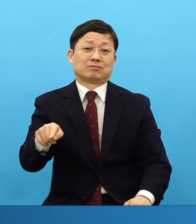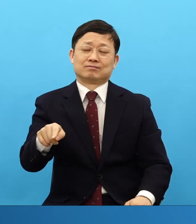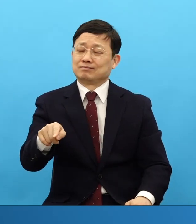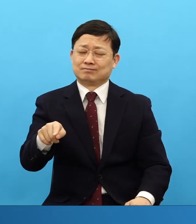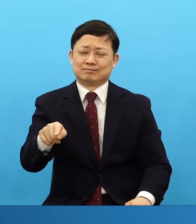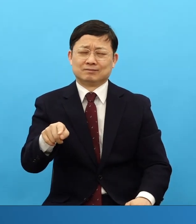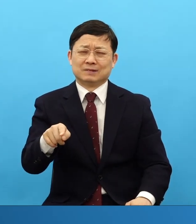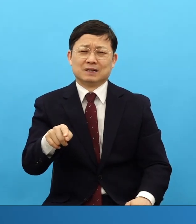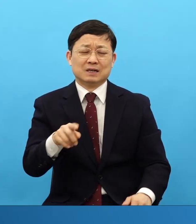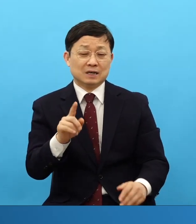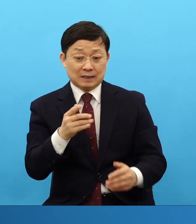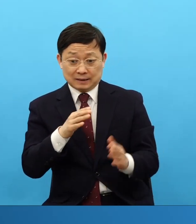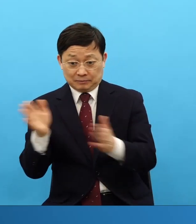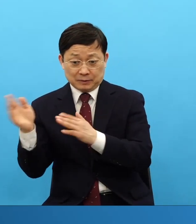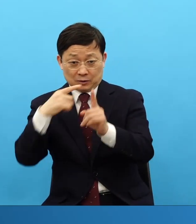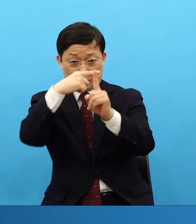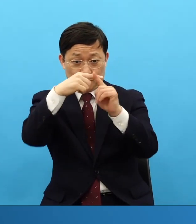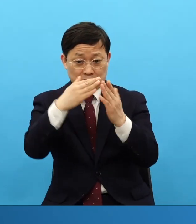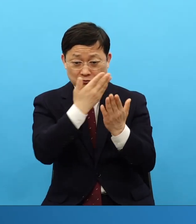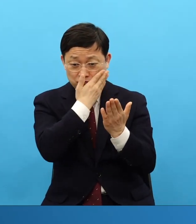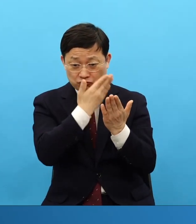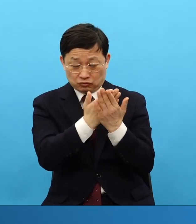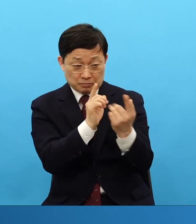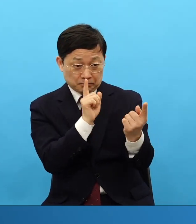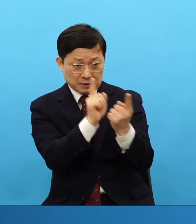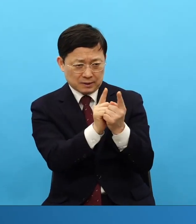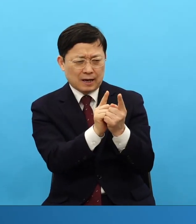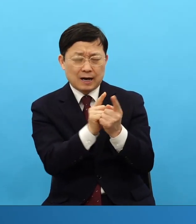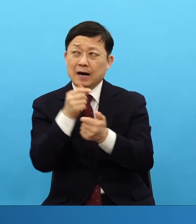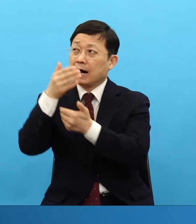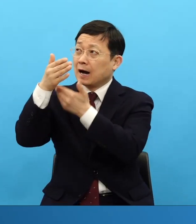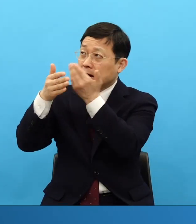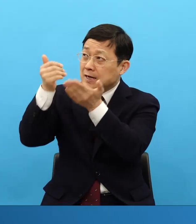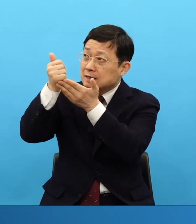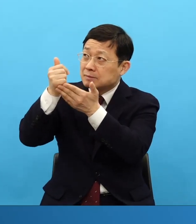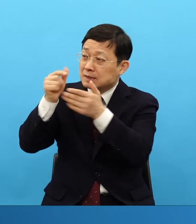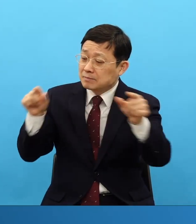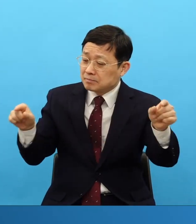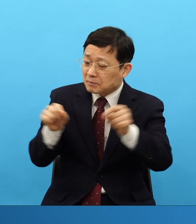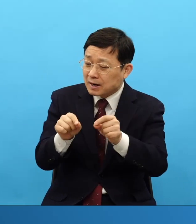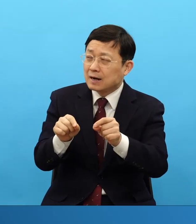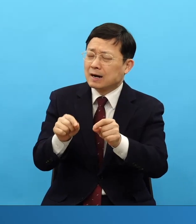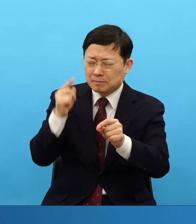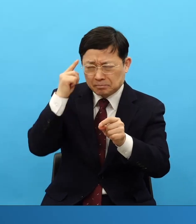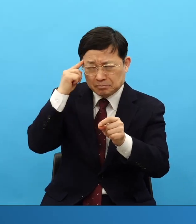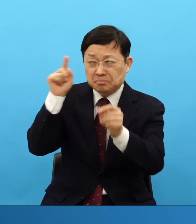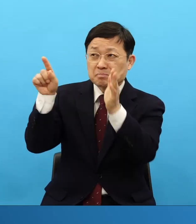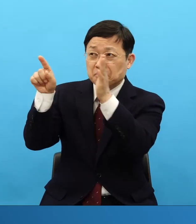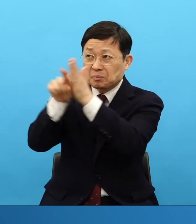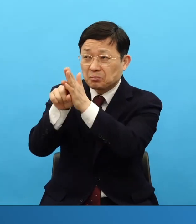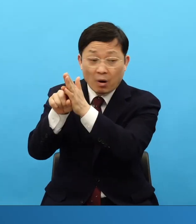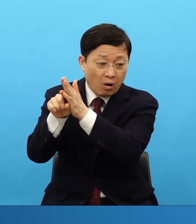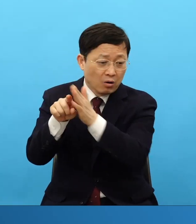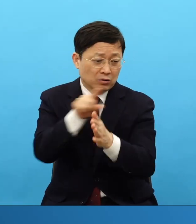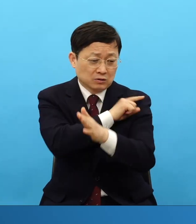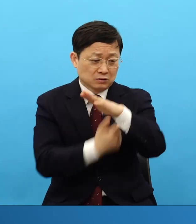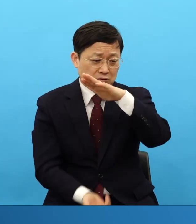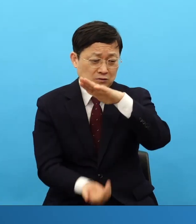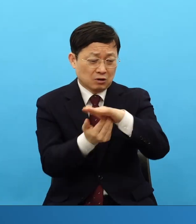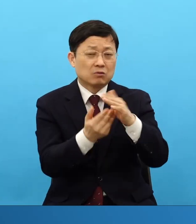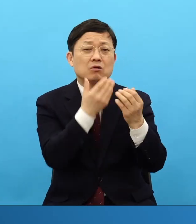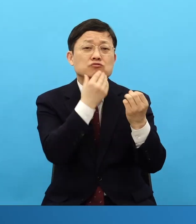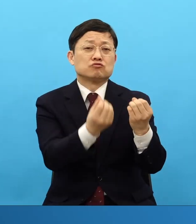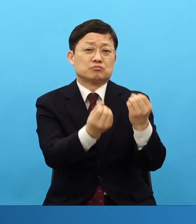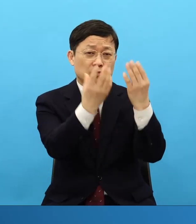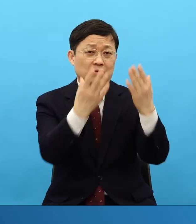message, stop this endless wandering, make it the greatest blessing. 목사와 선교사님들은 여러분 교회 중직자를